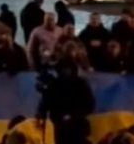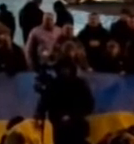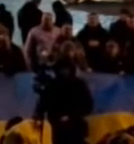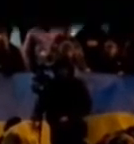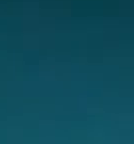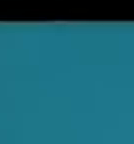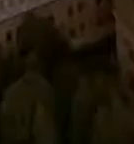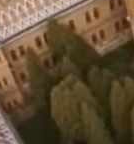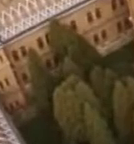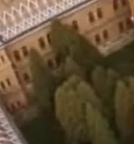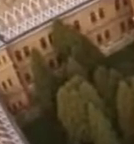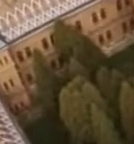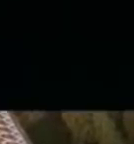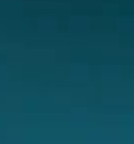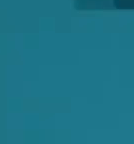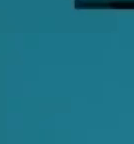Музика